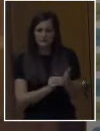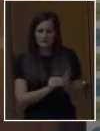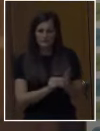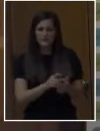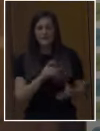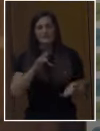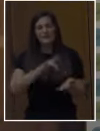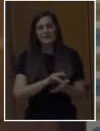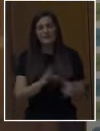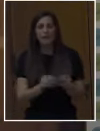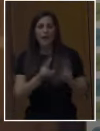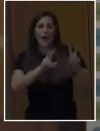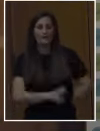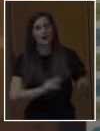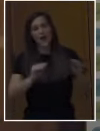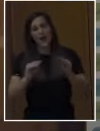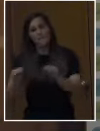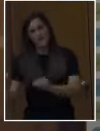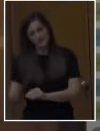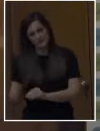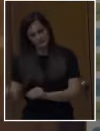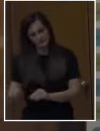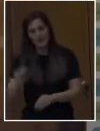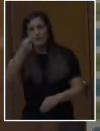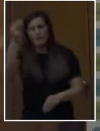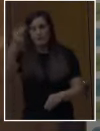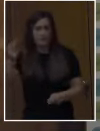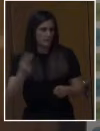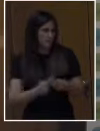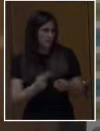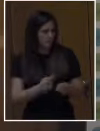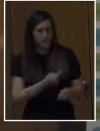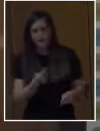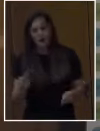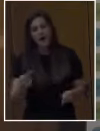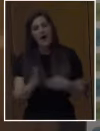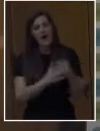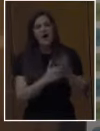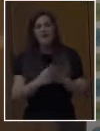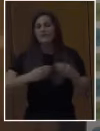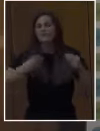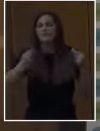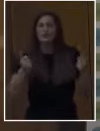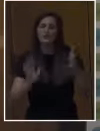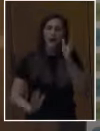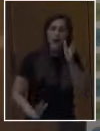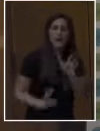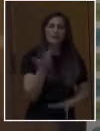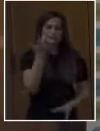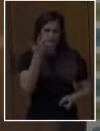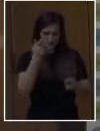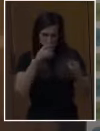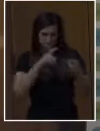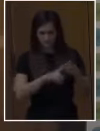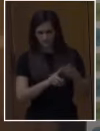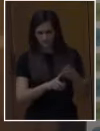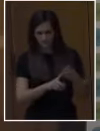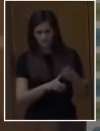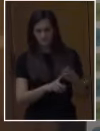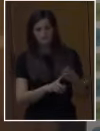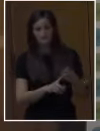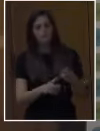και εκπαίδευσης έχουν να κάνουν με την ανάπτυξη της δημιουργικότητας και τα χαρακτηριστικά της δημιουργικότητας αυτής. Έχουν